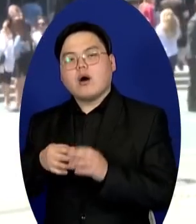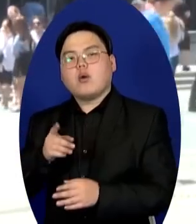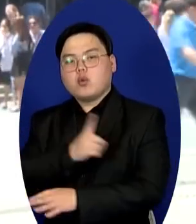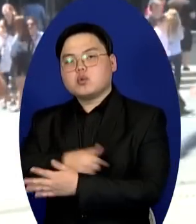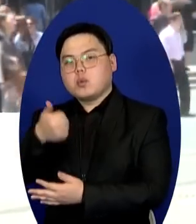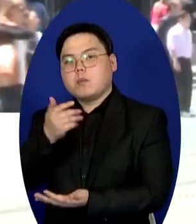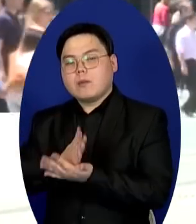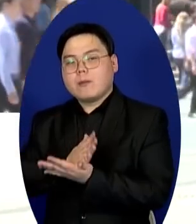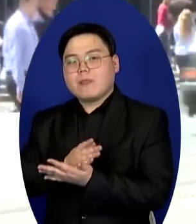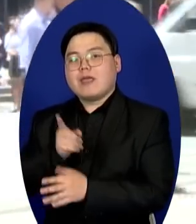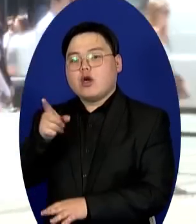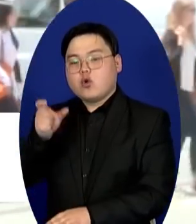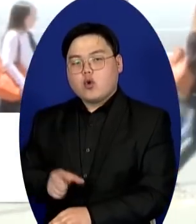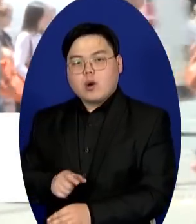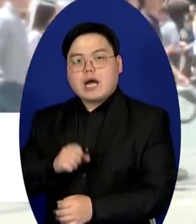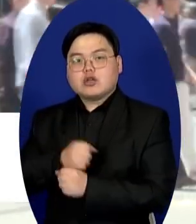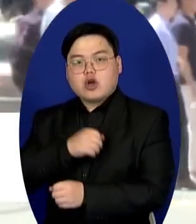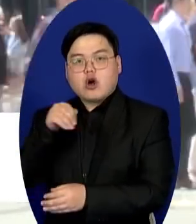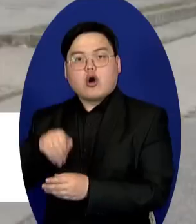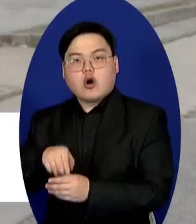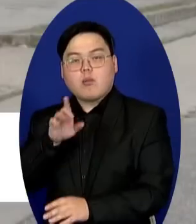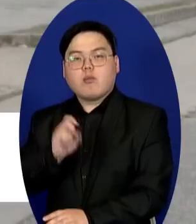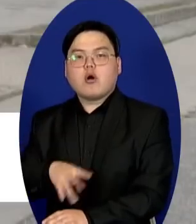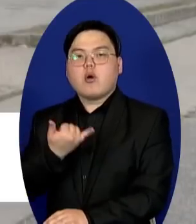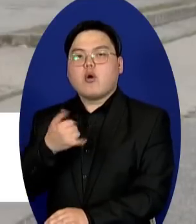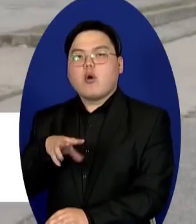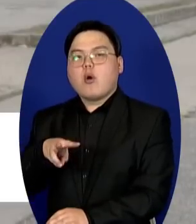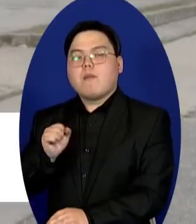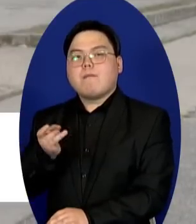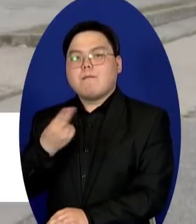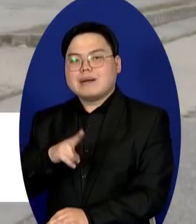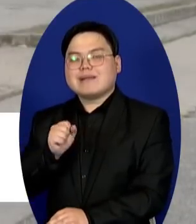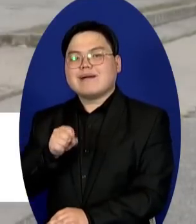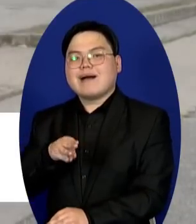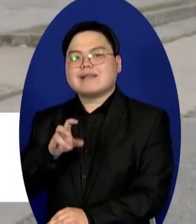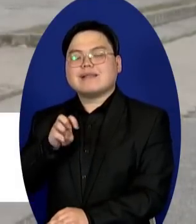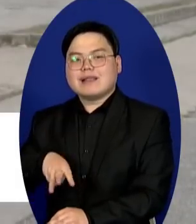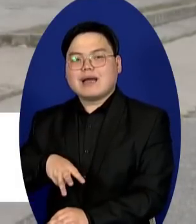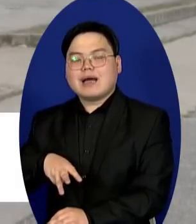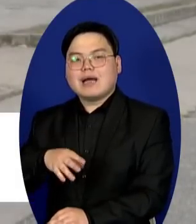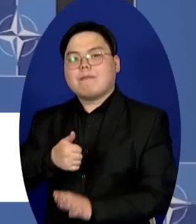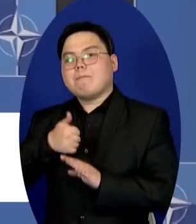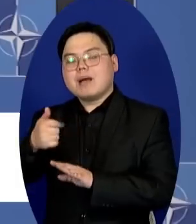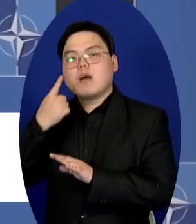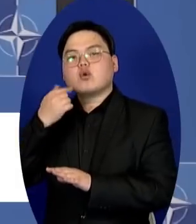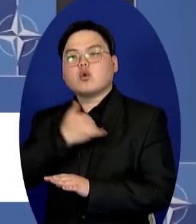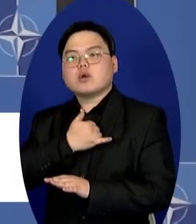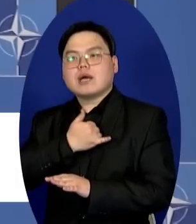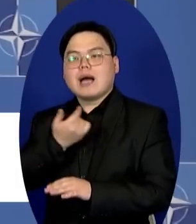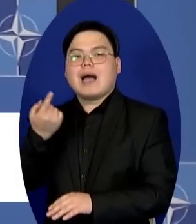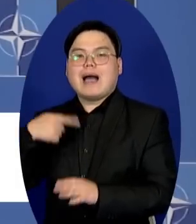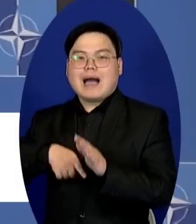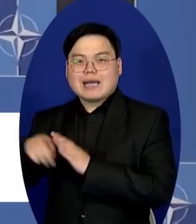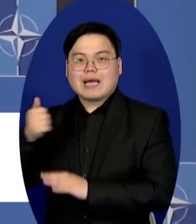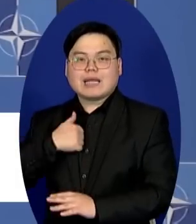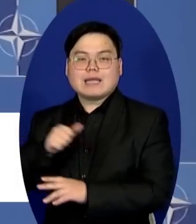байна. Хэрвээ Фриланд энэ албанд сонгогдвол Умард Атлантын цэргийн эвслийг тэргүүлэх анхны эмэгтэй удирдагч болохоос гадна анхны Канадын иргэн болох юм